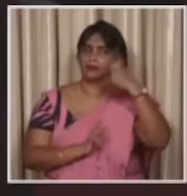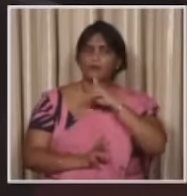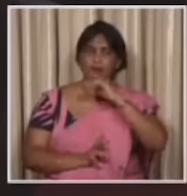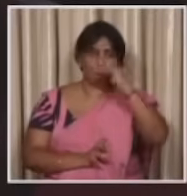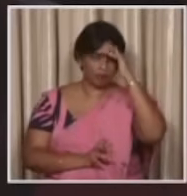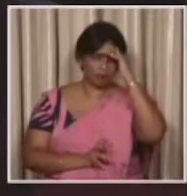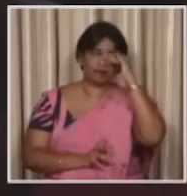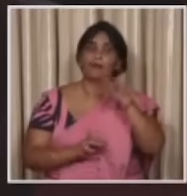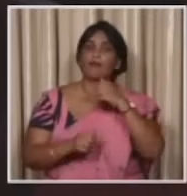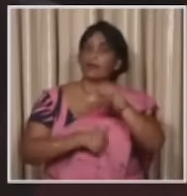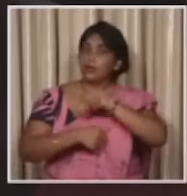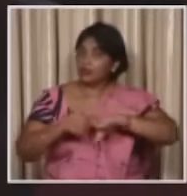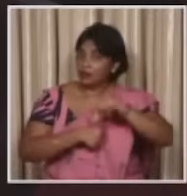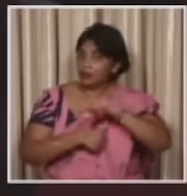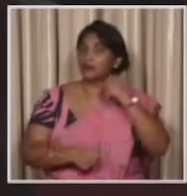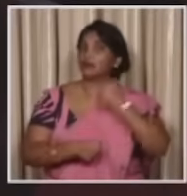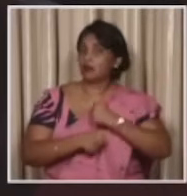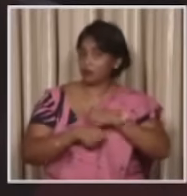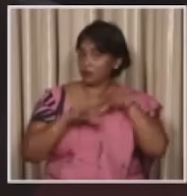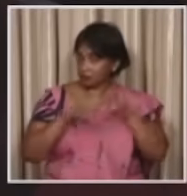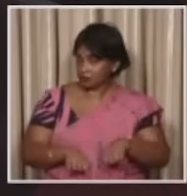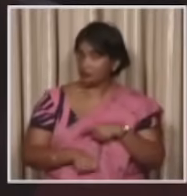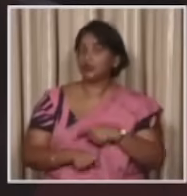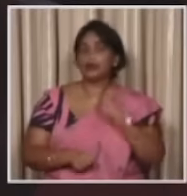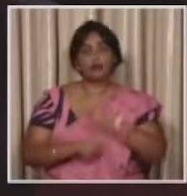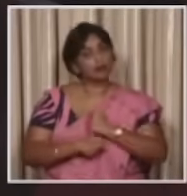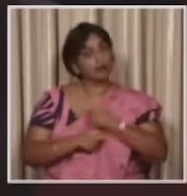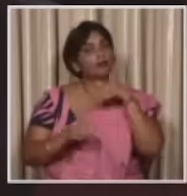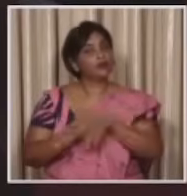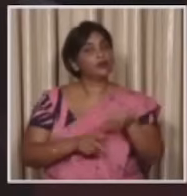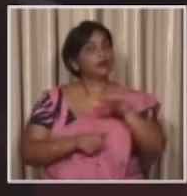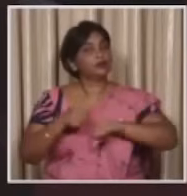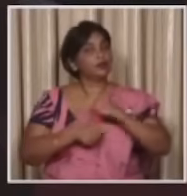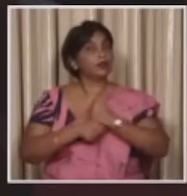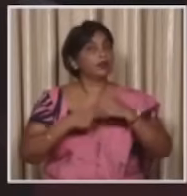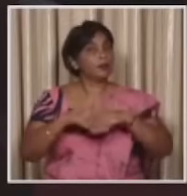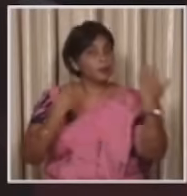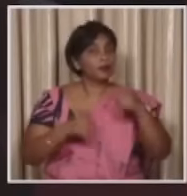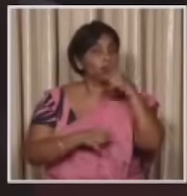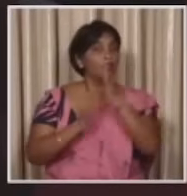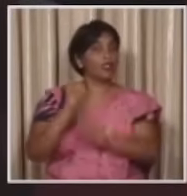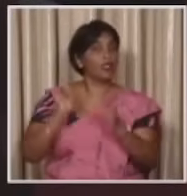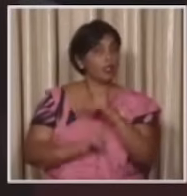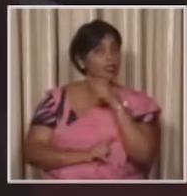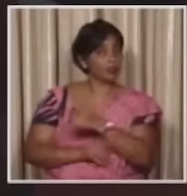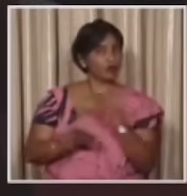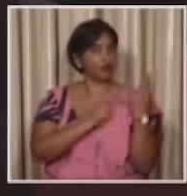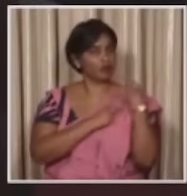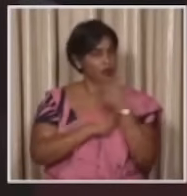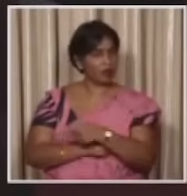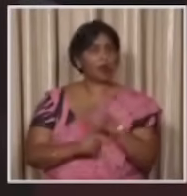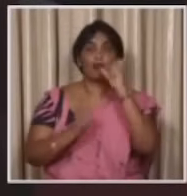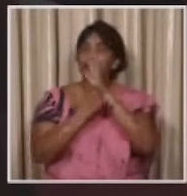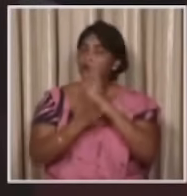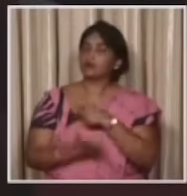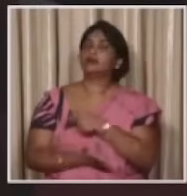කතානායකතුමනි, ආයතනයක් කියන්නේ රජයේ යටතේ නම් ඒ රජයේ යටතේ තියෙන ආයතන ගැසට් කළ තියෙන අදාළ ඇමතිවරයාට නම් අපේ රටේ